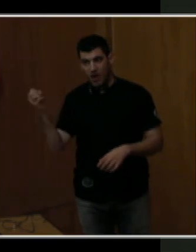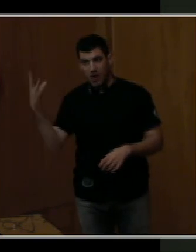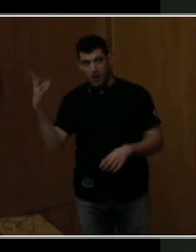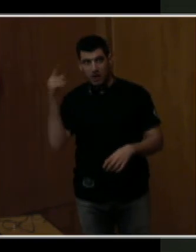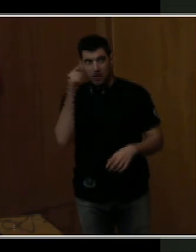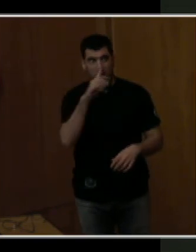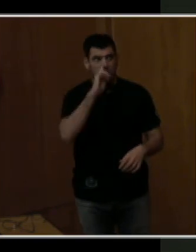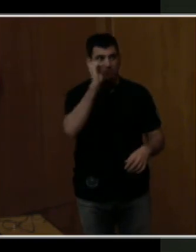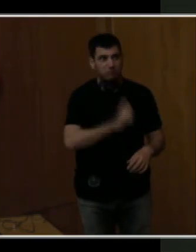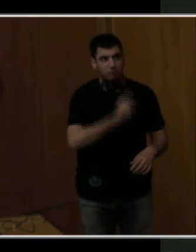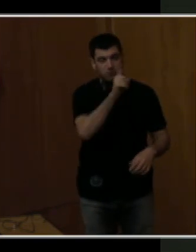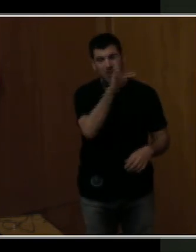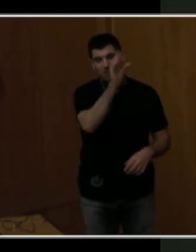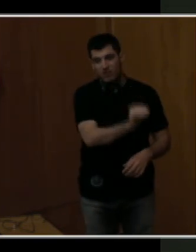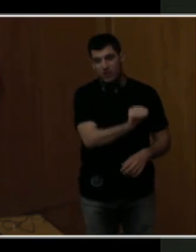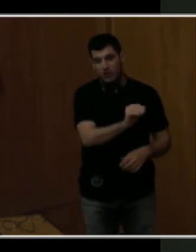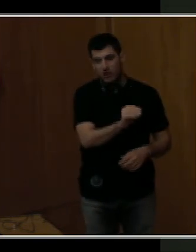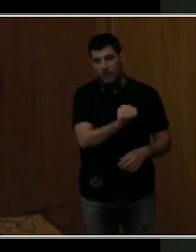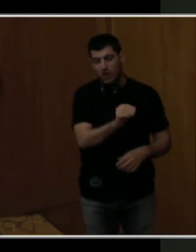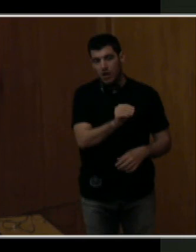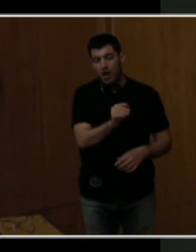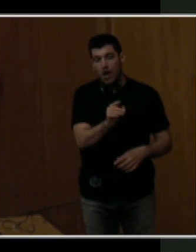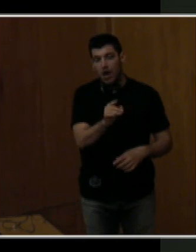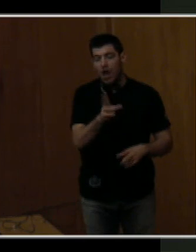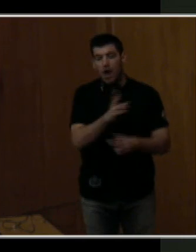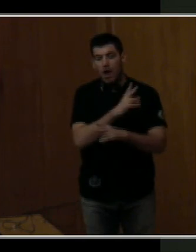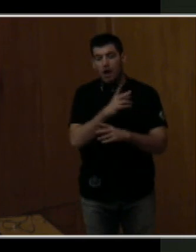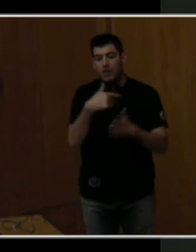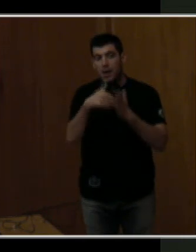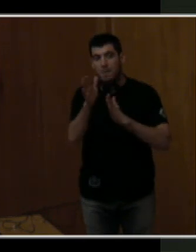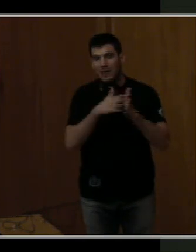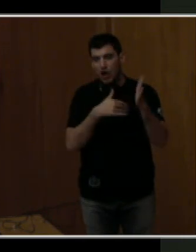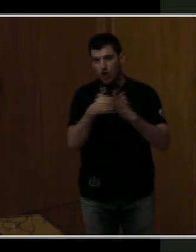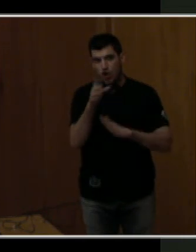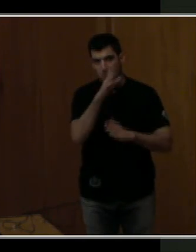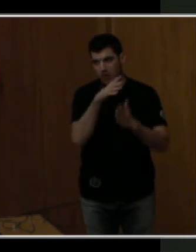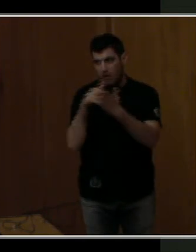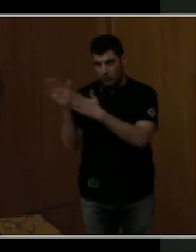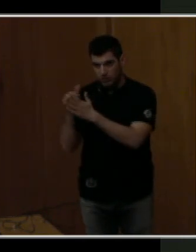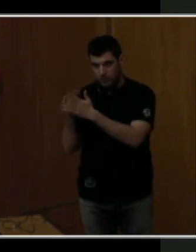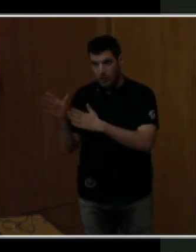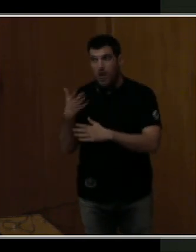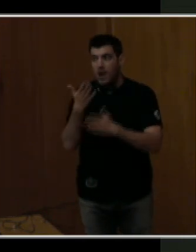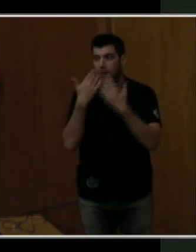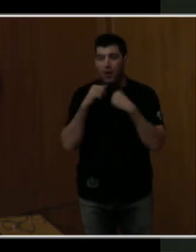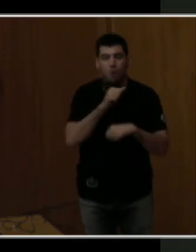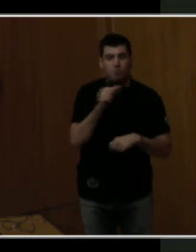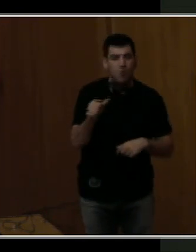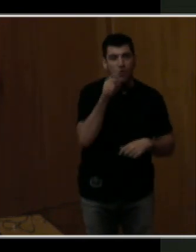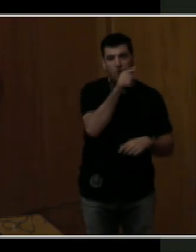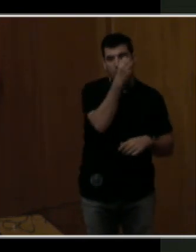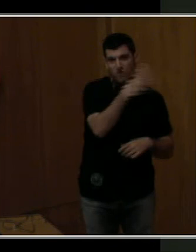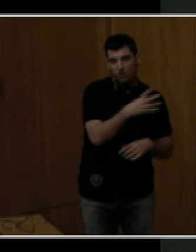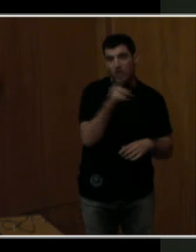να αναγκάζω να είναι σβηστή αυτή η λάμπα. Και μάλιστα με τα χρώματα να πω το εξής. Ότι να μην έχω μόνο φως και μη